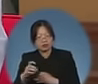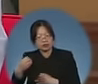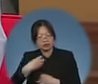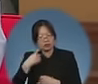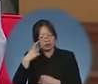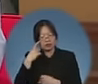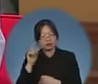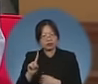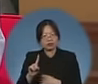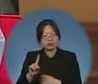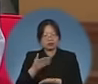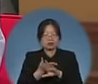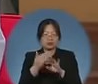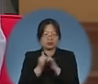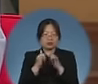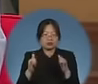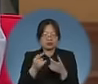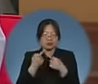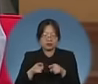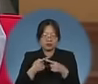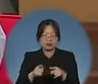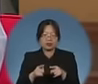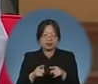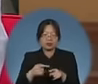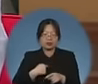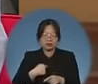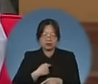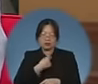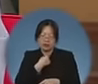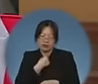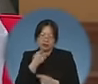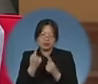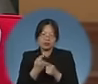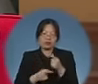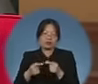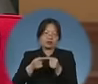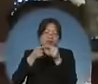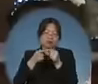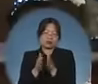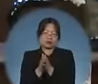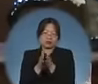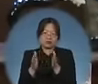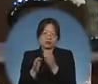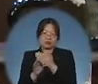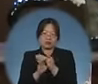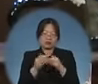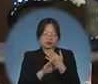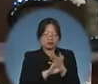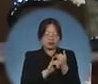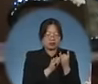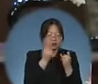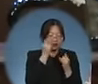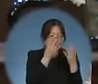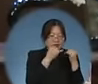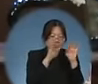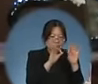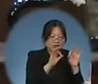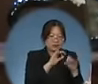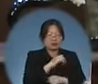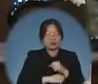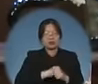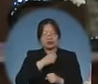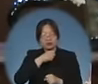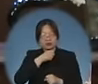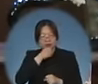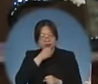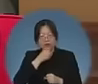그럴까? 라는 타인의 평가가 내가 하고 싶은 것보다 우선시 되면 남 눈치를 많이 보는 그렇죠. 거죠. 어. 그게 자유도의